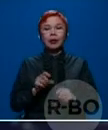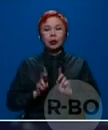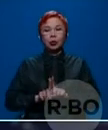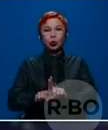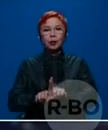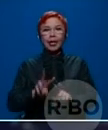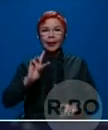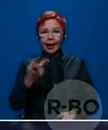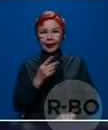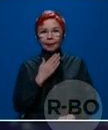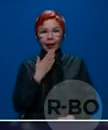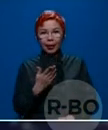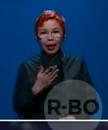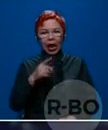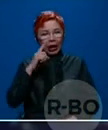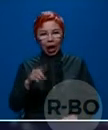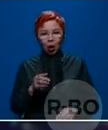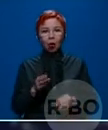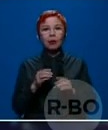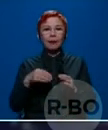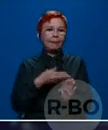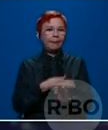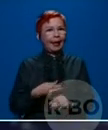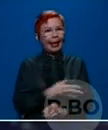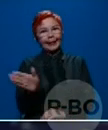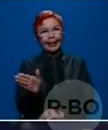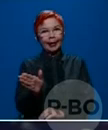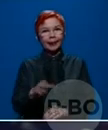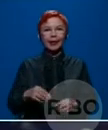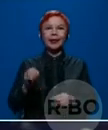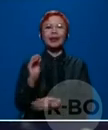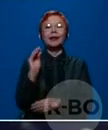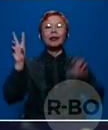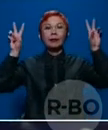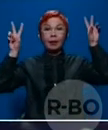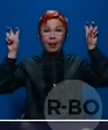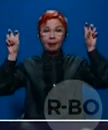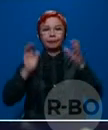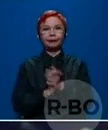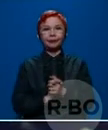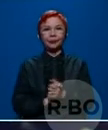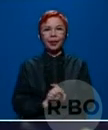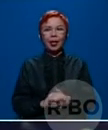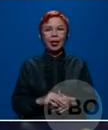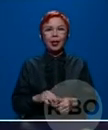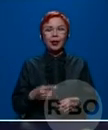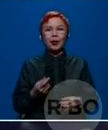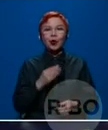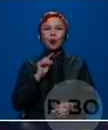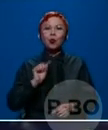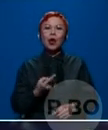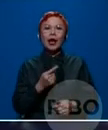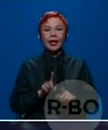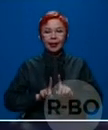dianggap tidak sesuai atau keluar dari tema yang ditetapkan oleh KPU Jakarta sesi ini akan dimulai dari pertanyaan salah satu pasangan